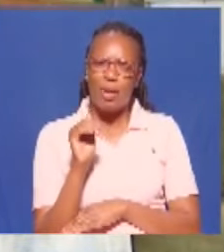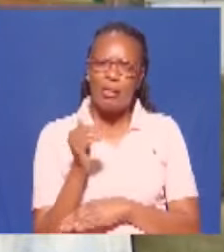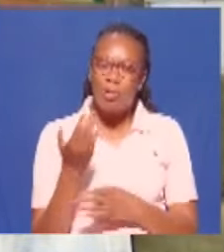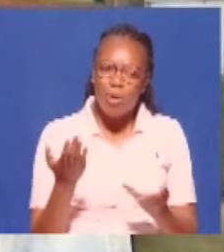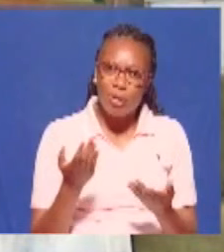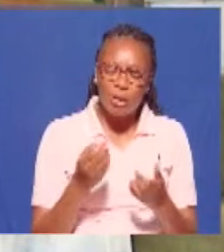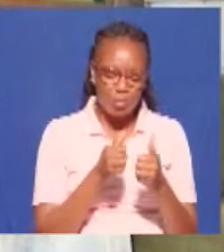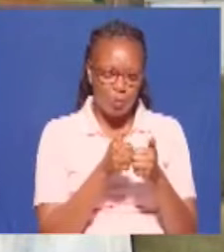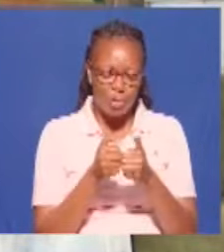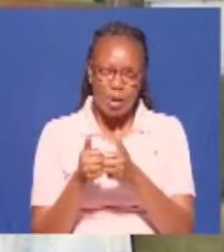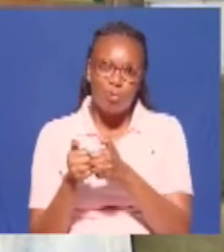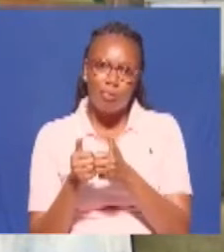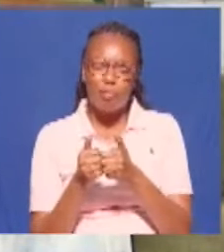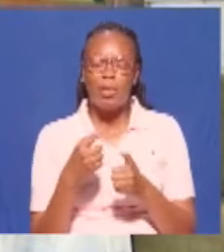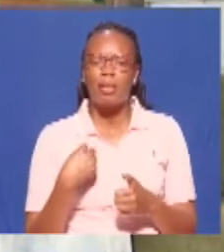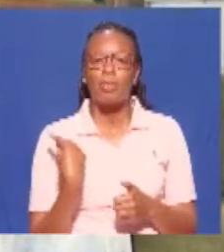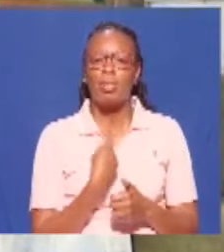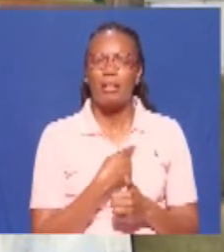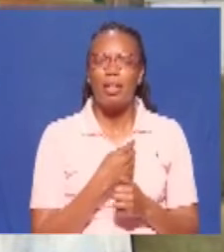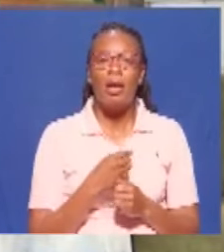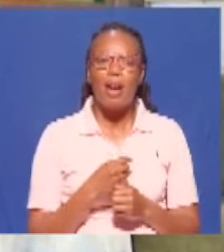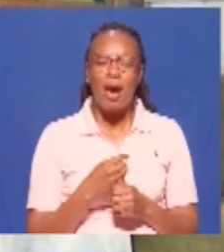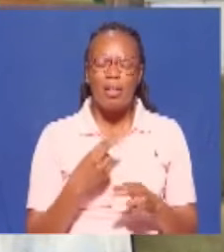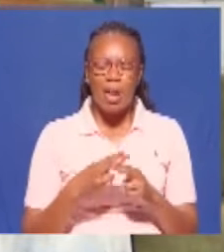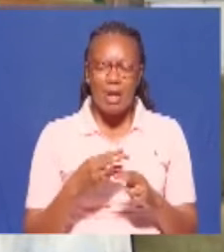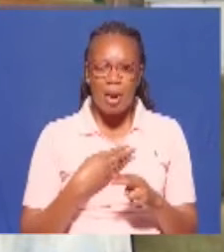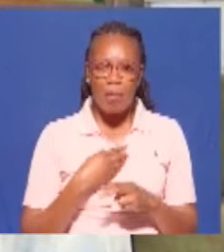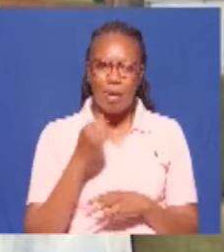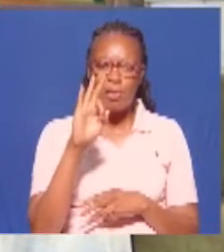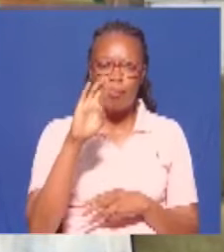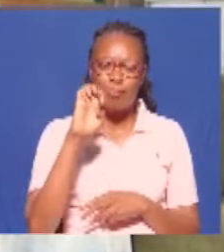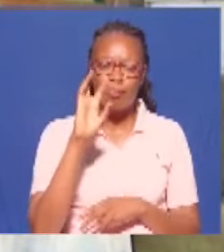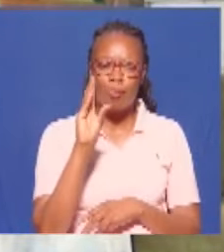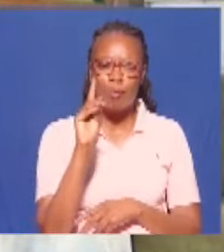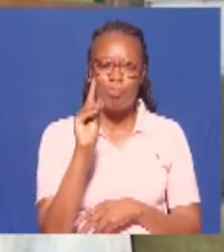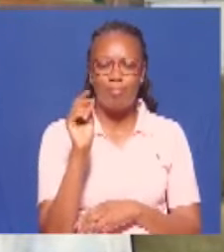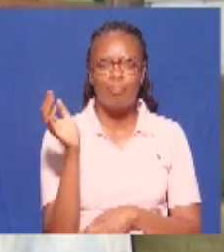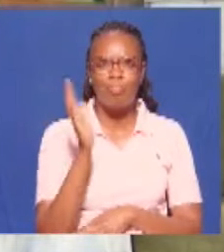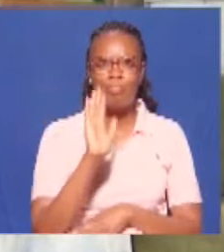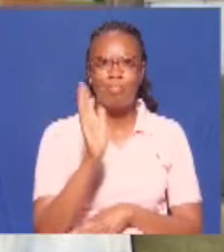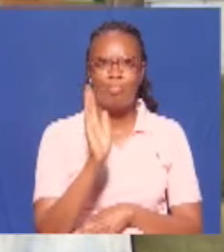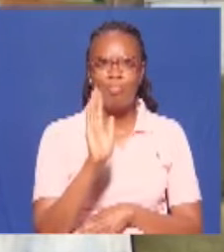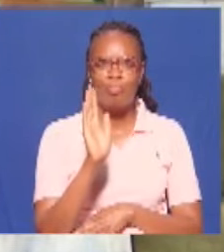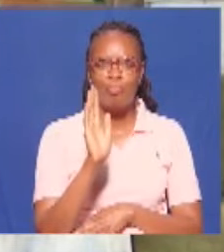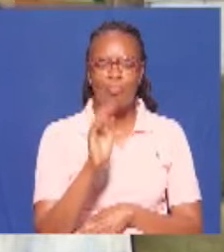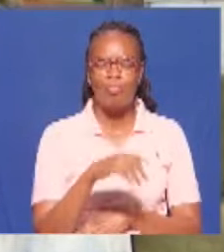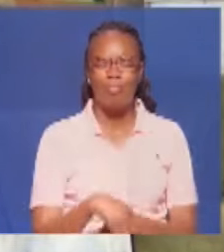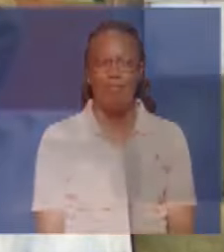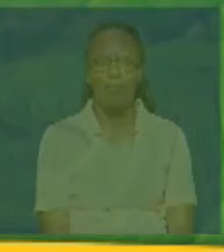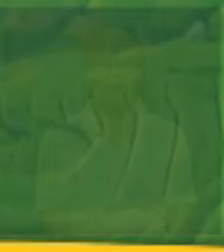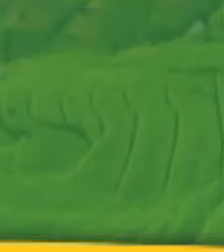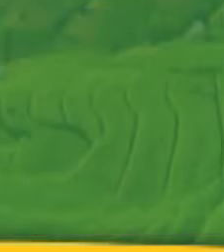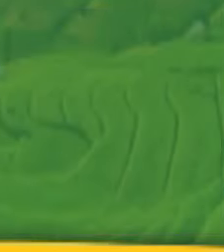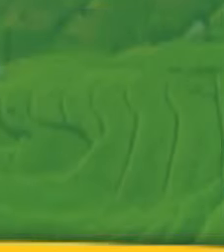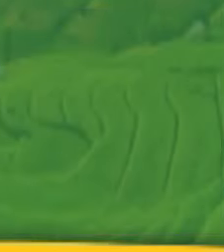za mtandaoni, Mkulima KBC TV. Hadi juma lijalo, nimekuwa wako Frederick Mbadha. Kwaheri.